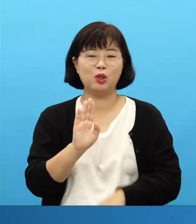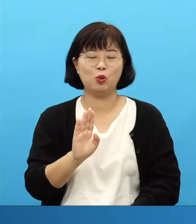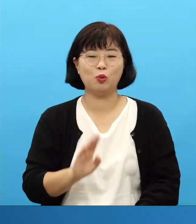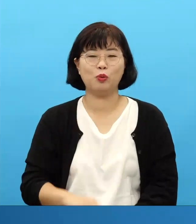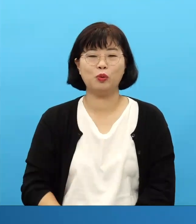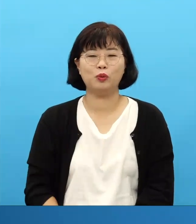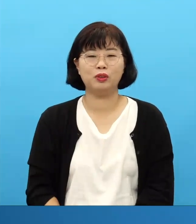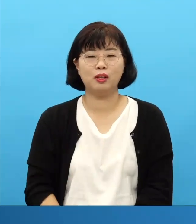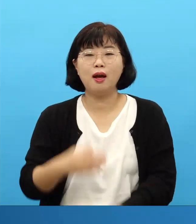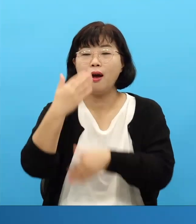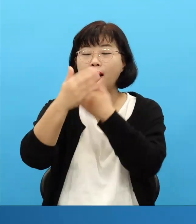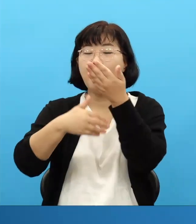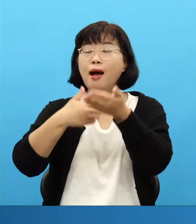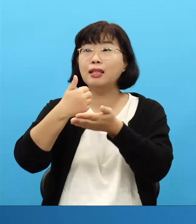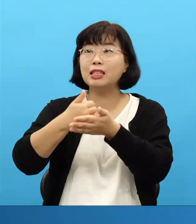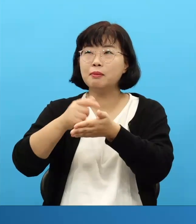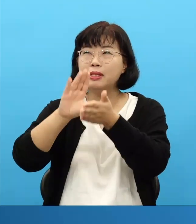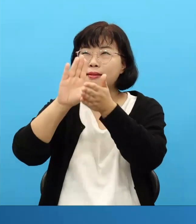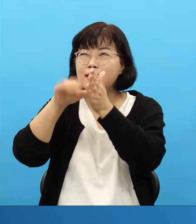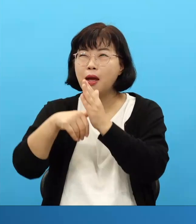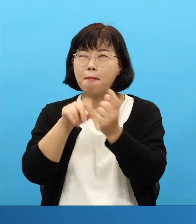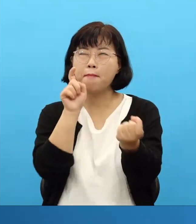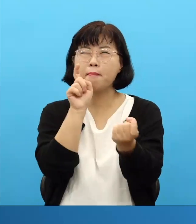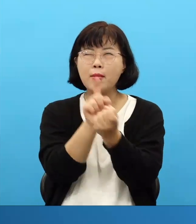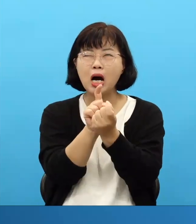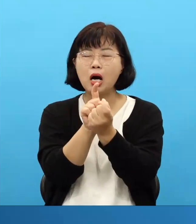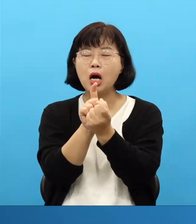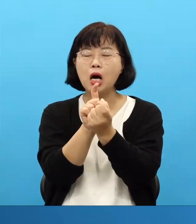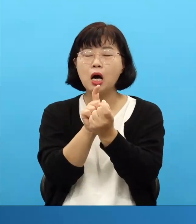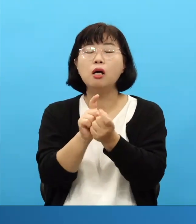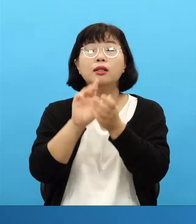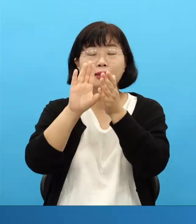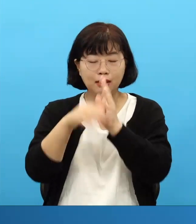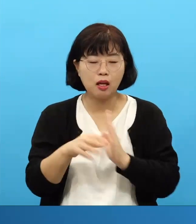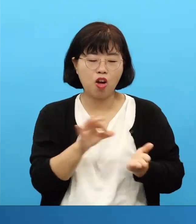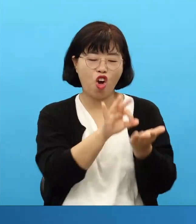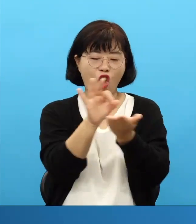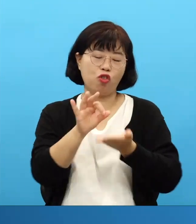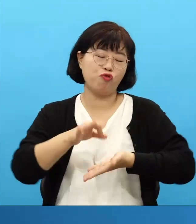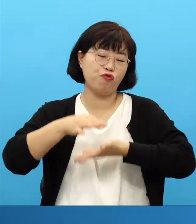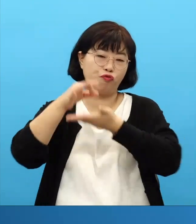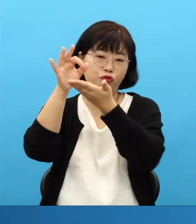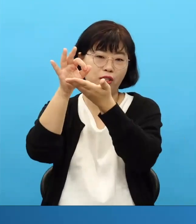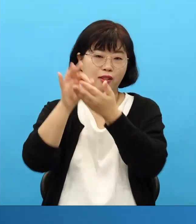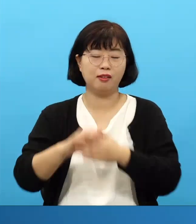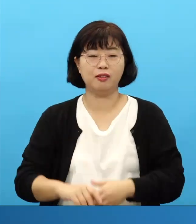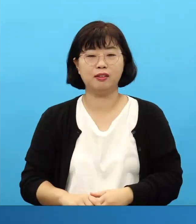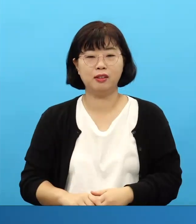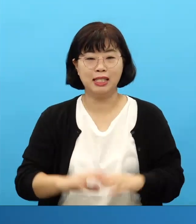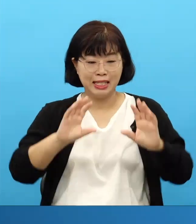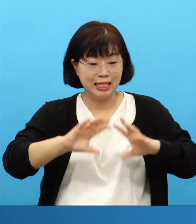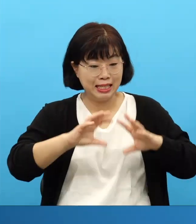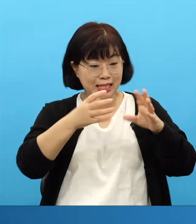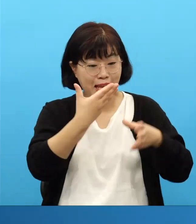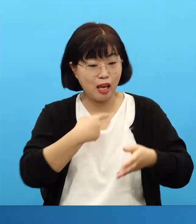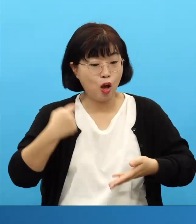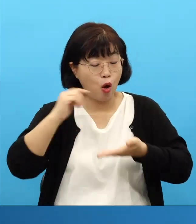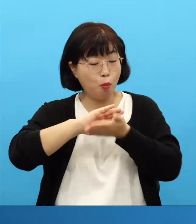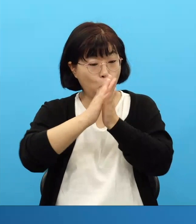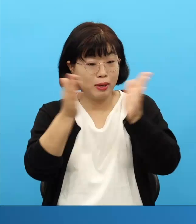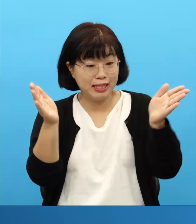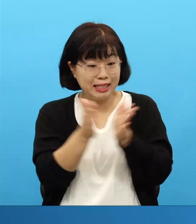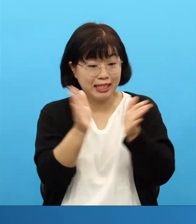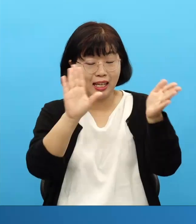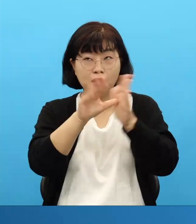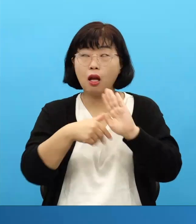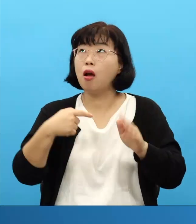하나님의 시간표에 In God's time schedule, 세계 복음하는 시간표 드리는 헌금은요 세계를 움직이는 겁니다. That the offering giving for the time